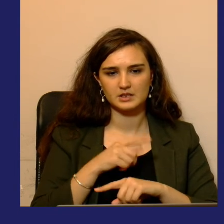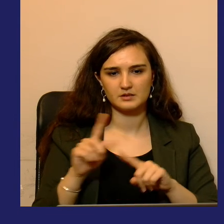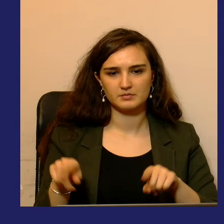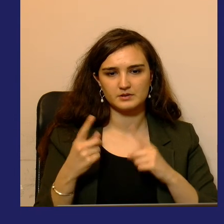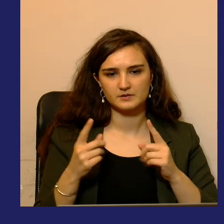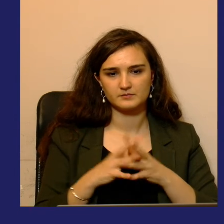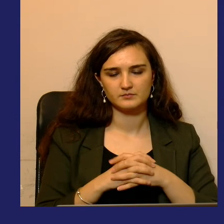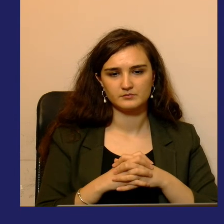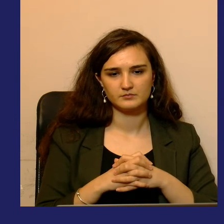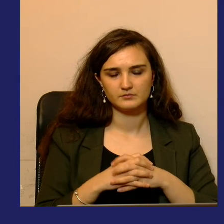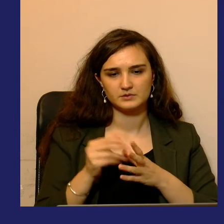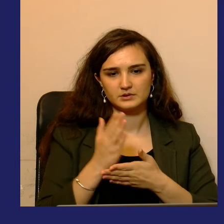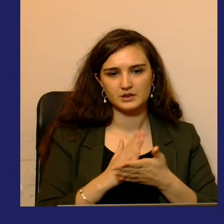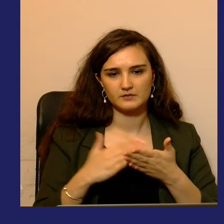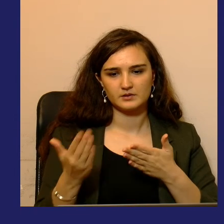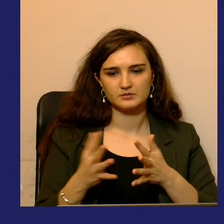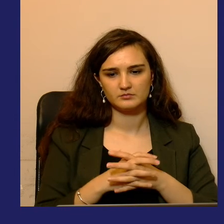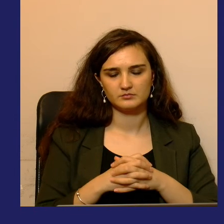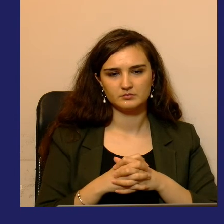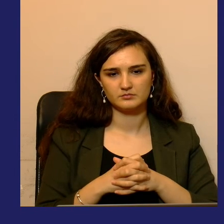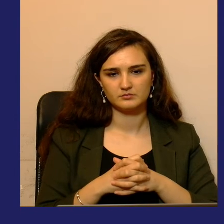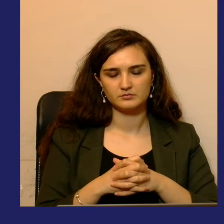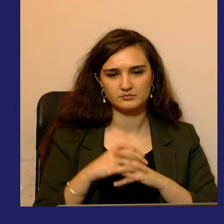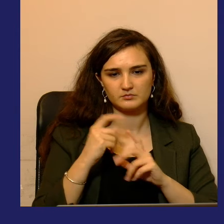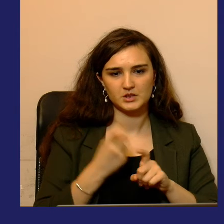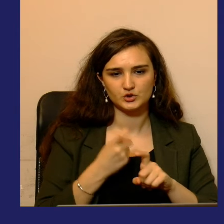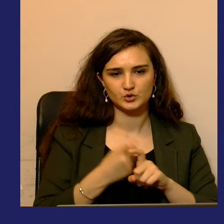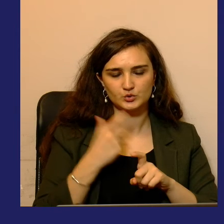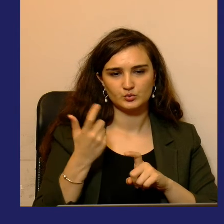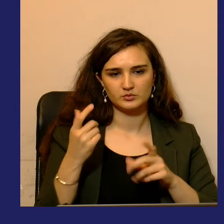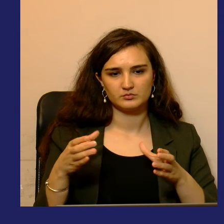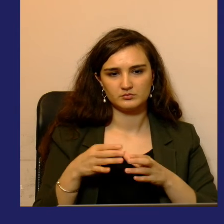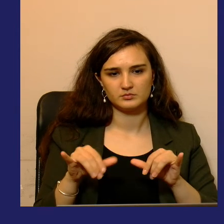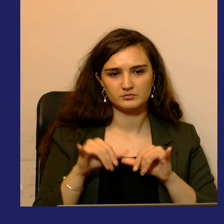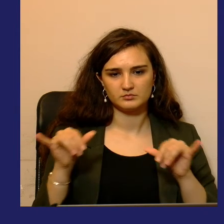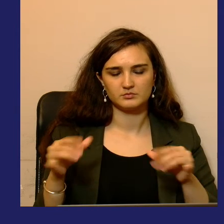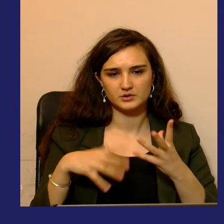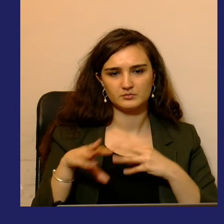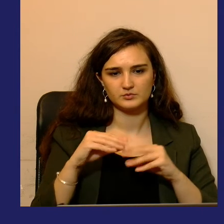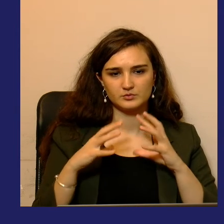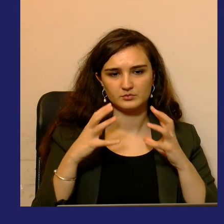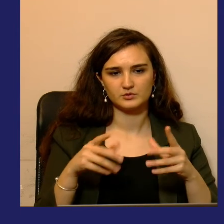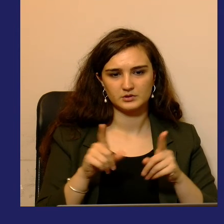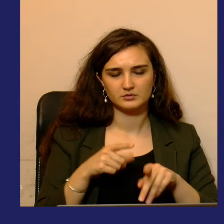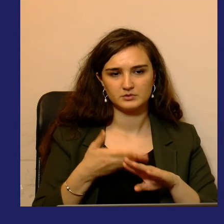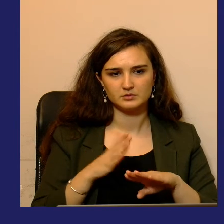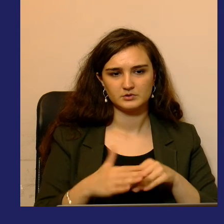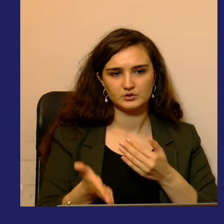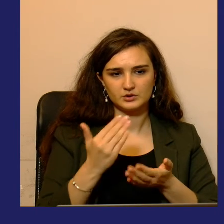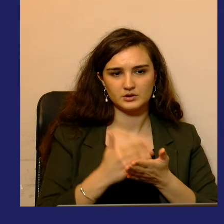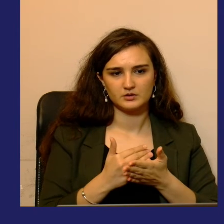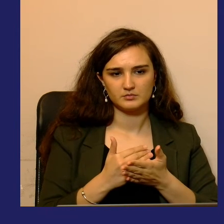გაძლიერებას, ნახევრად ფაშისტური პარტიების გაძლიერებას მთელ მსოფლიოში და ასეთ მძიმე